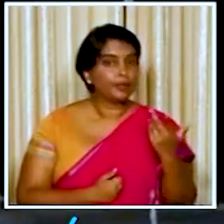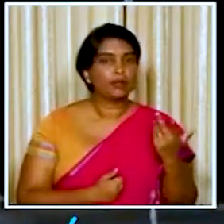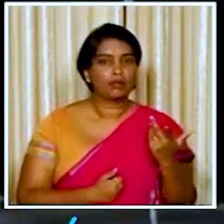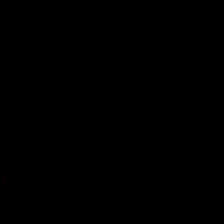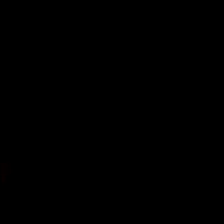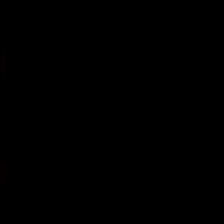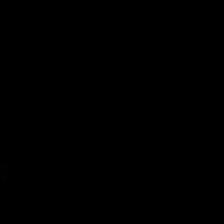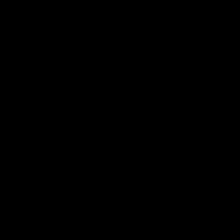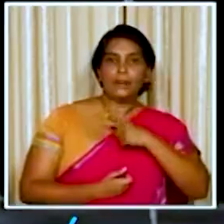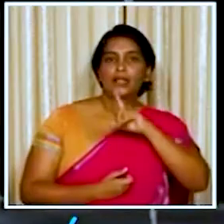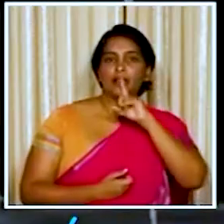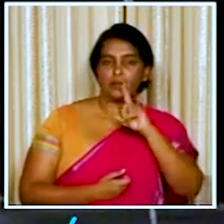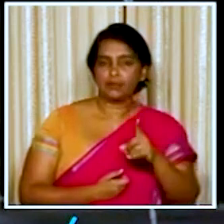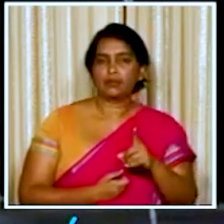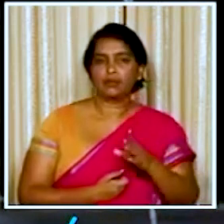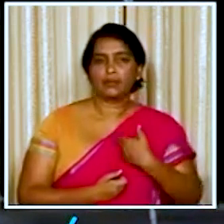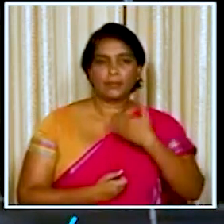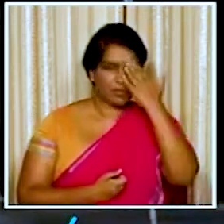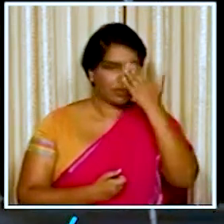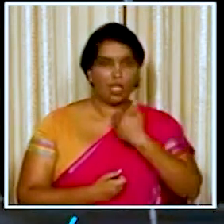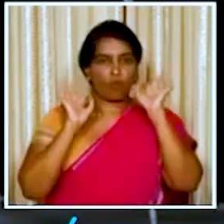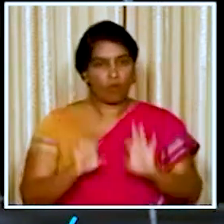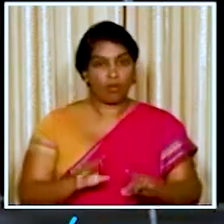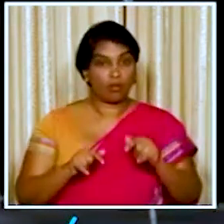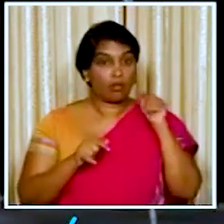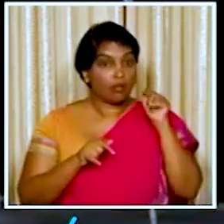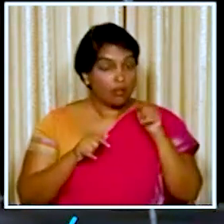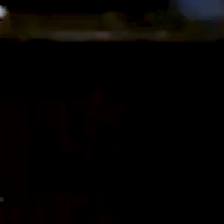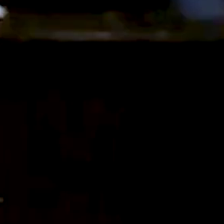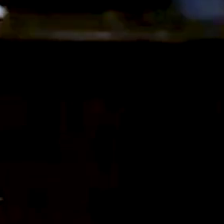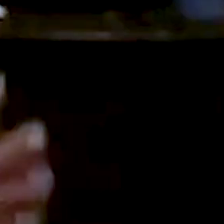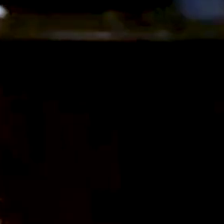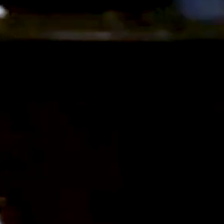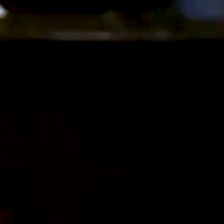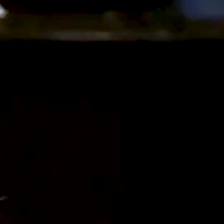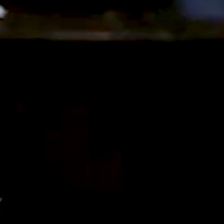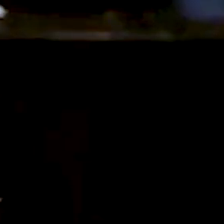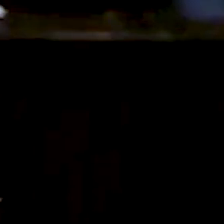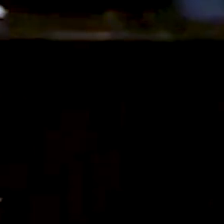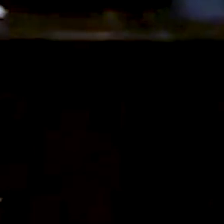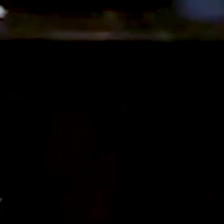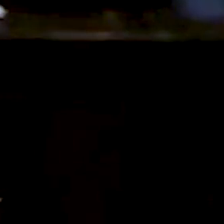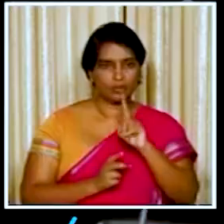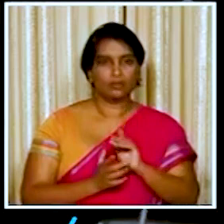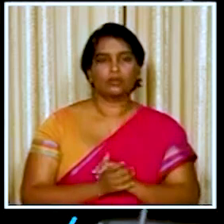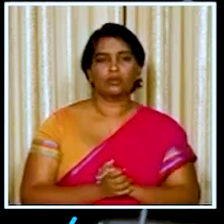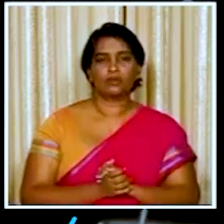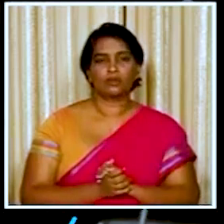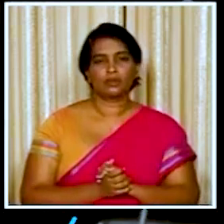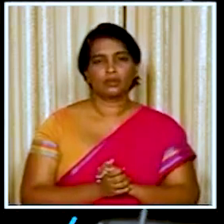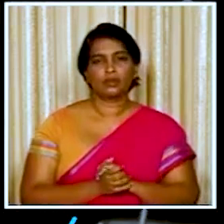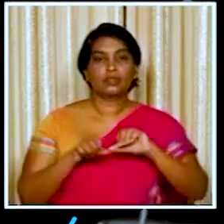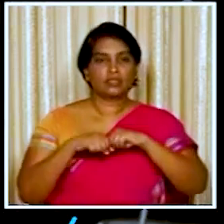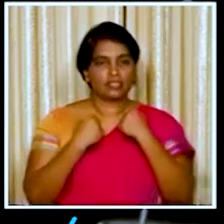සාමාන්‍ය මිනිස්සු හිතන්න පුළුවන් අපි කිව්වයි කියලා. කරුණාකරලා අපි කවදාකවත් එහෙම කියන්නේ නැහැ. මෙතුමා ජනාධිපති වුණාට පස්සේ අනේ මේ මං කාගේවත් එහෙම එකක් අහලා නැහැ. මේ සංවිධාන